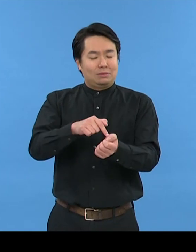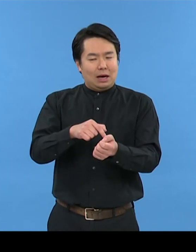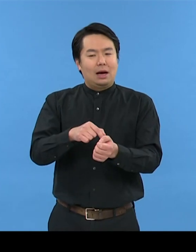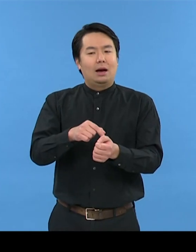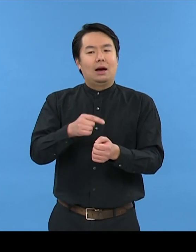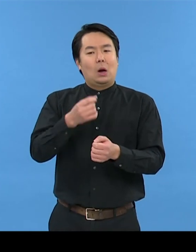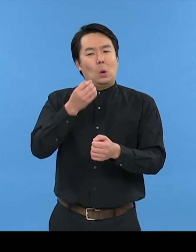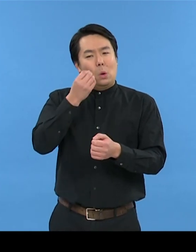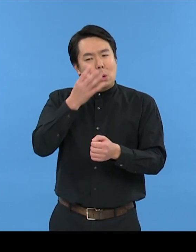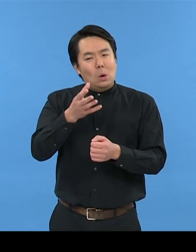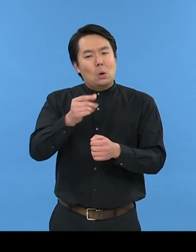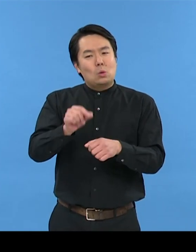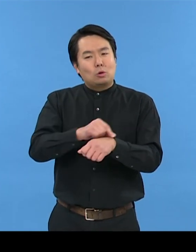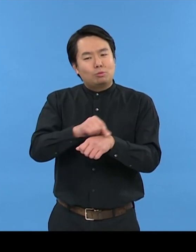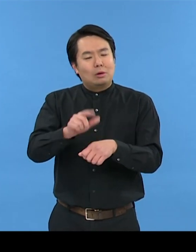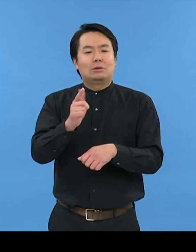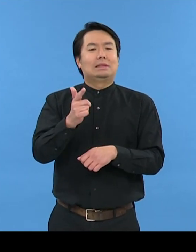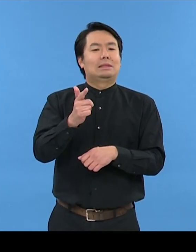口のことではない